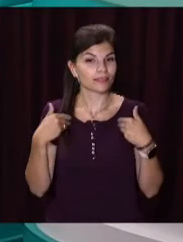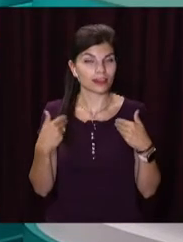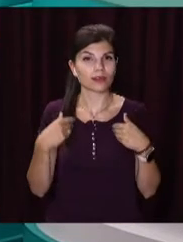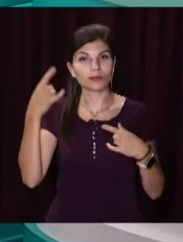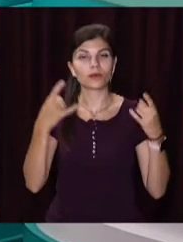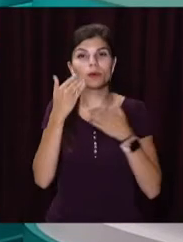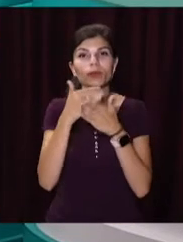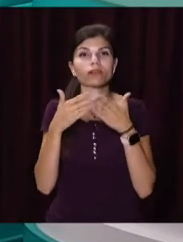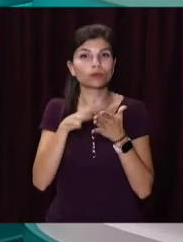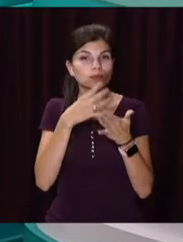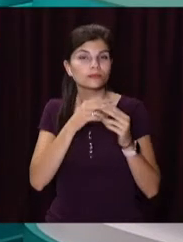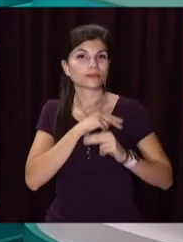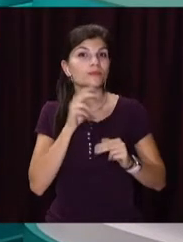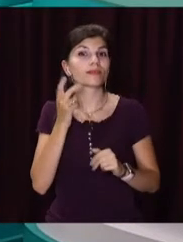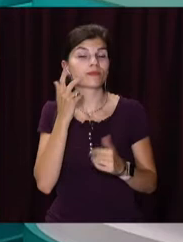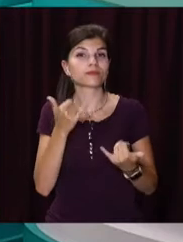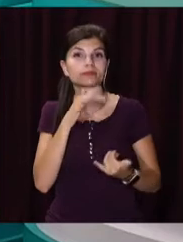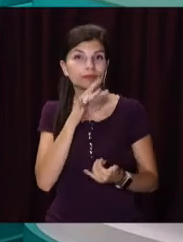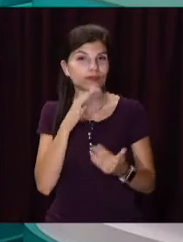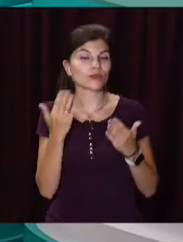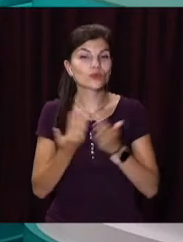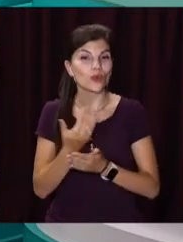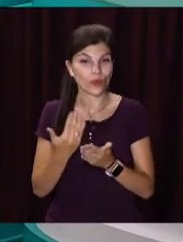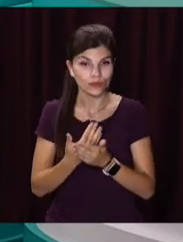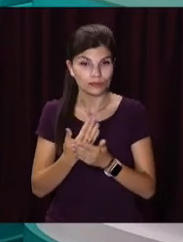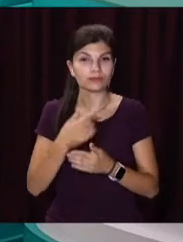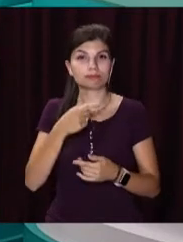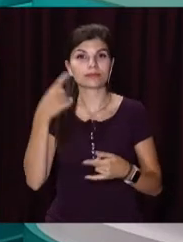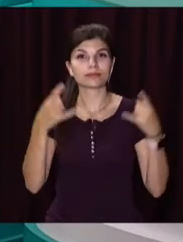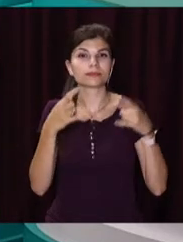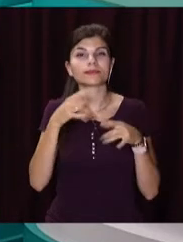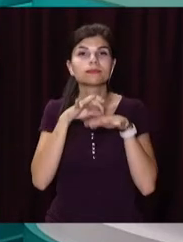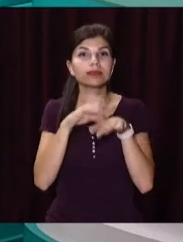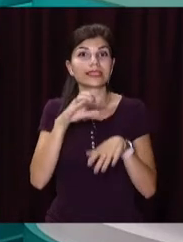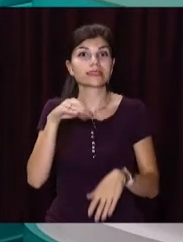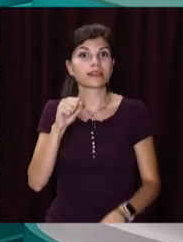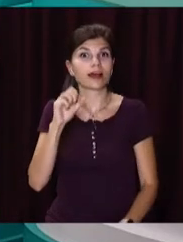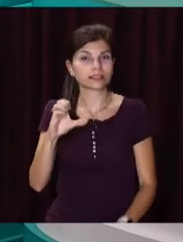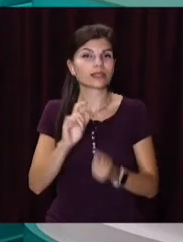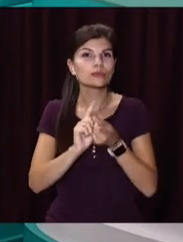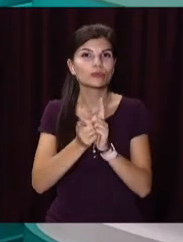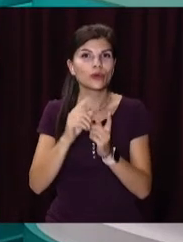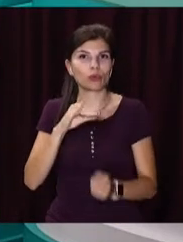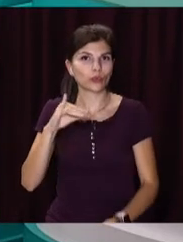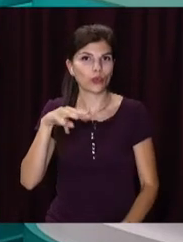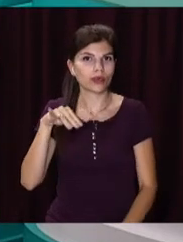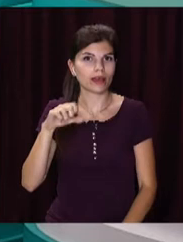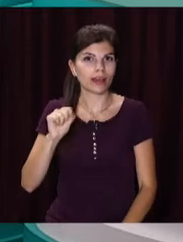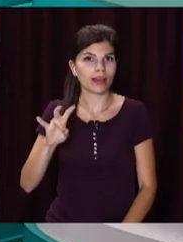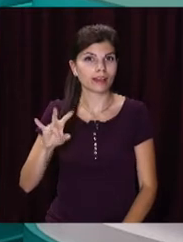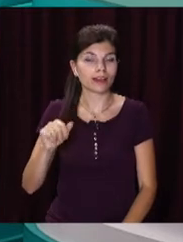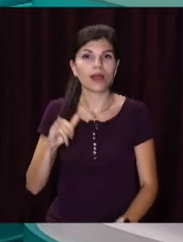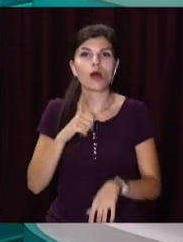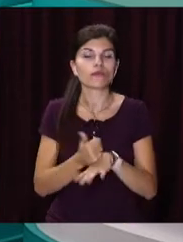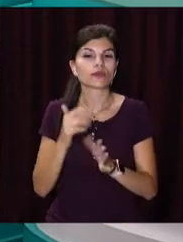Вітаю. Відкритий продовжує свою роботу. Як завжди у цій порі випуск новин. У студії для вас працюють Стас Коновалов та сурдоперекладачка Юліана Пуговкіна.